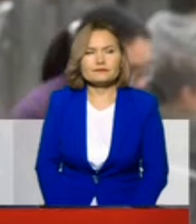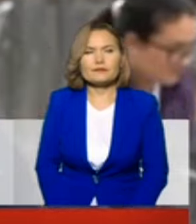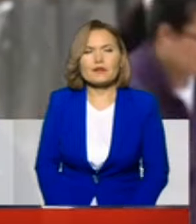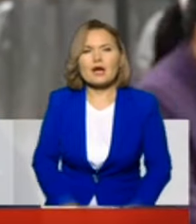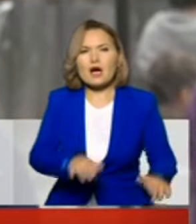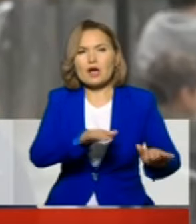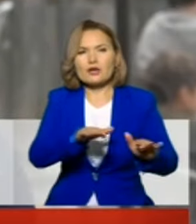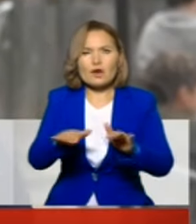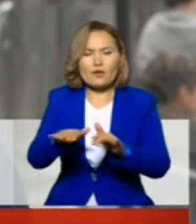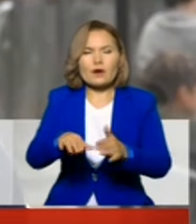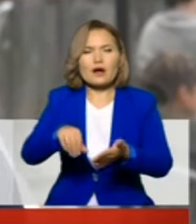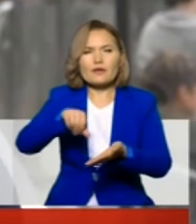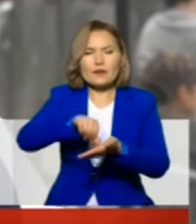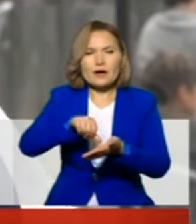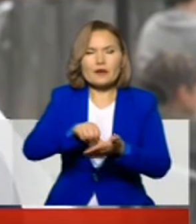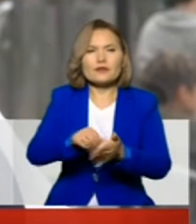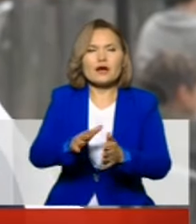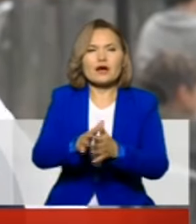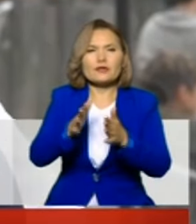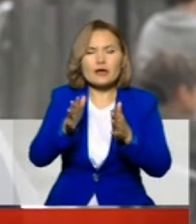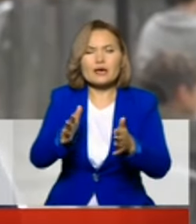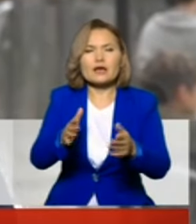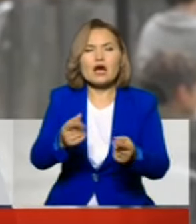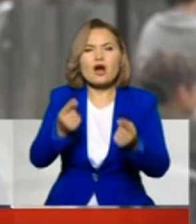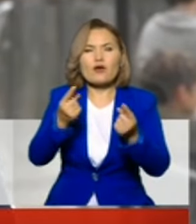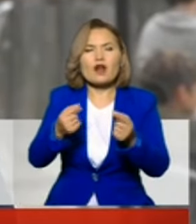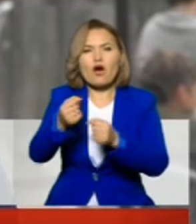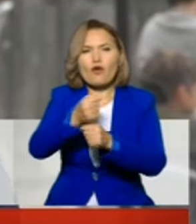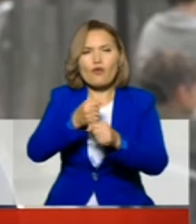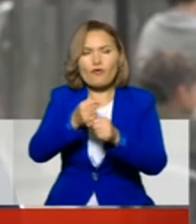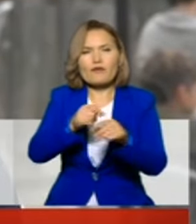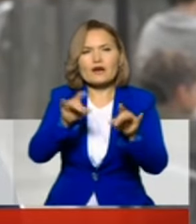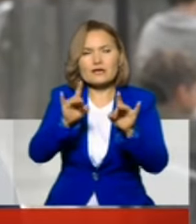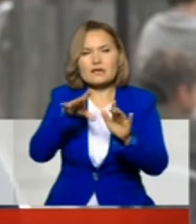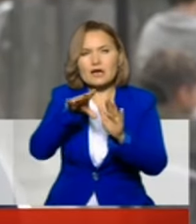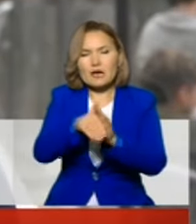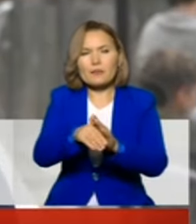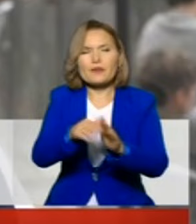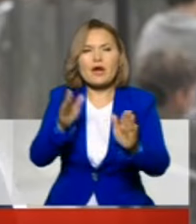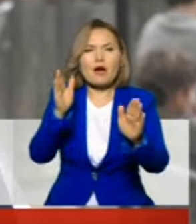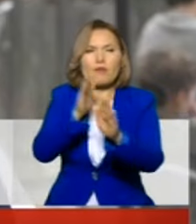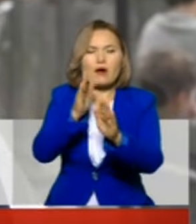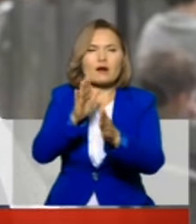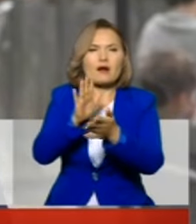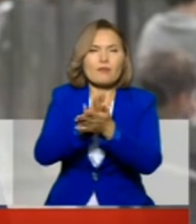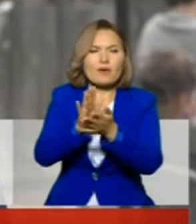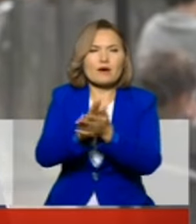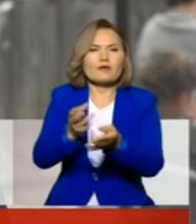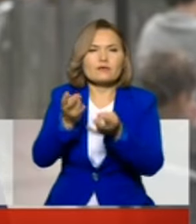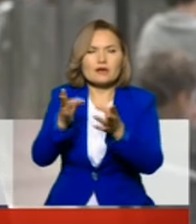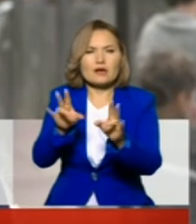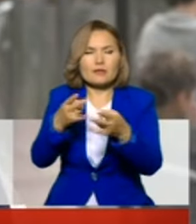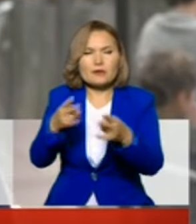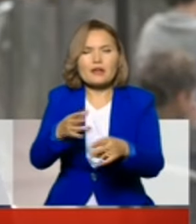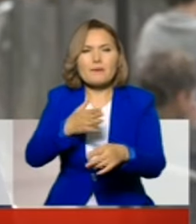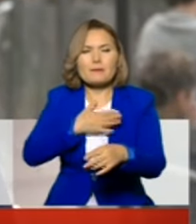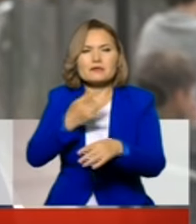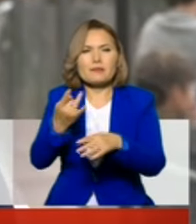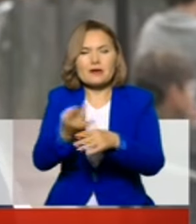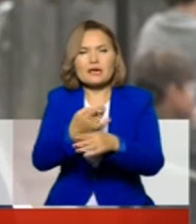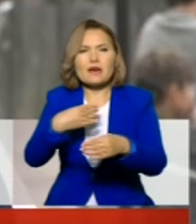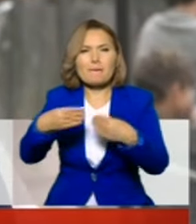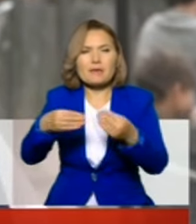Науқанға қаладағы басқа дәрі кофеханалар қосылады деген үмітім бар. Қоршаған ортаны сақтау үшін, оның тазалығы үшін бір реттік ыдысты қолданудан бас тартуымыз